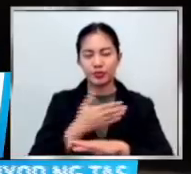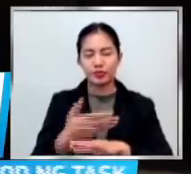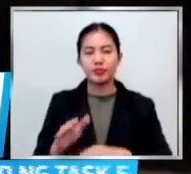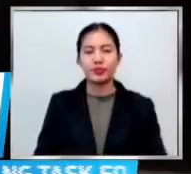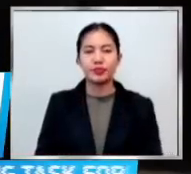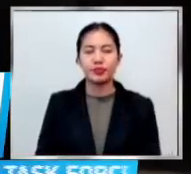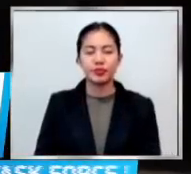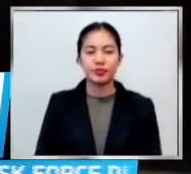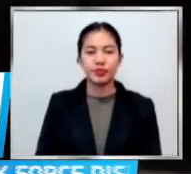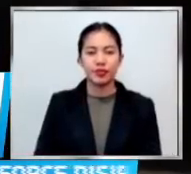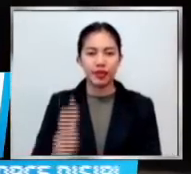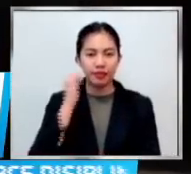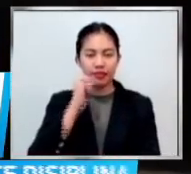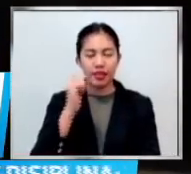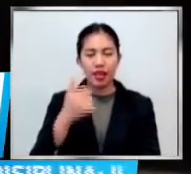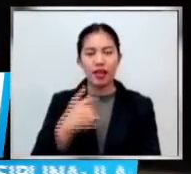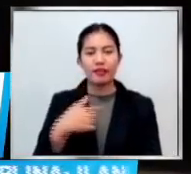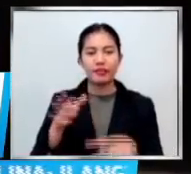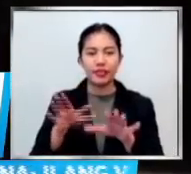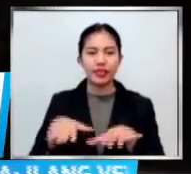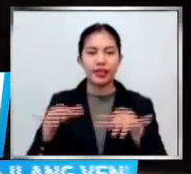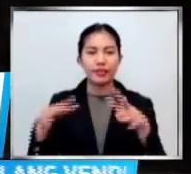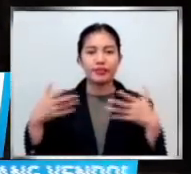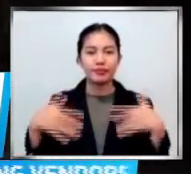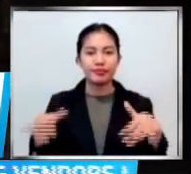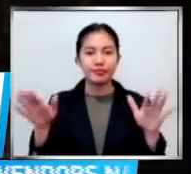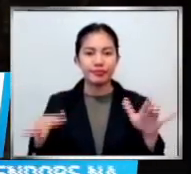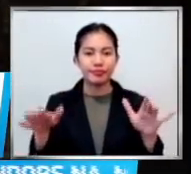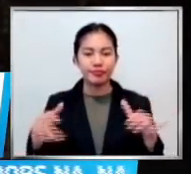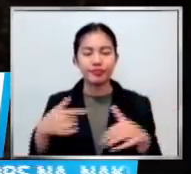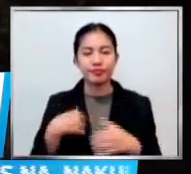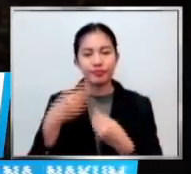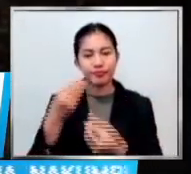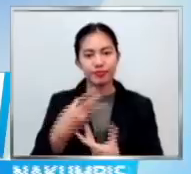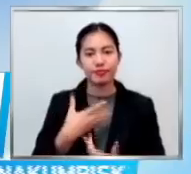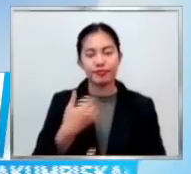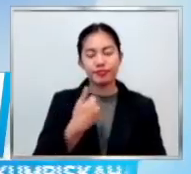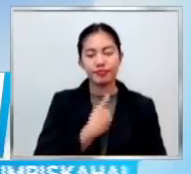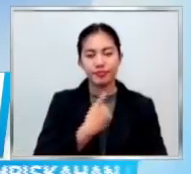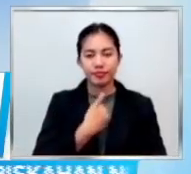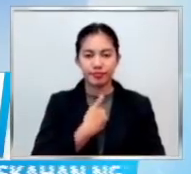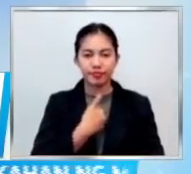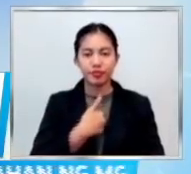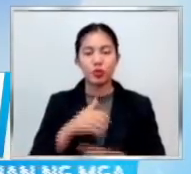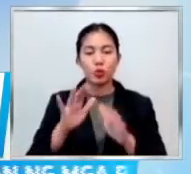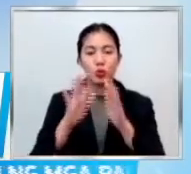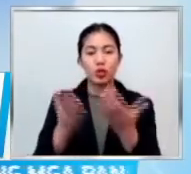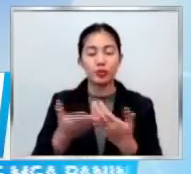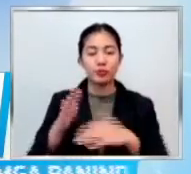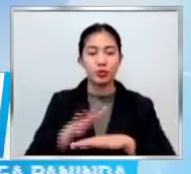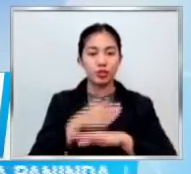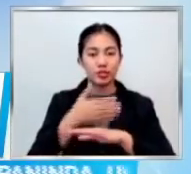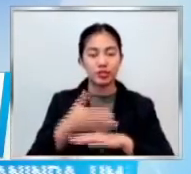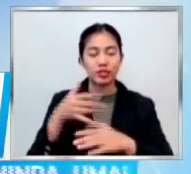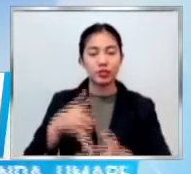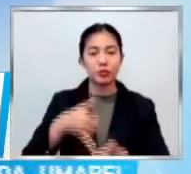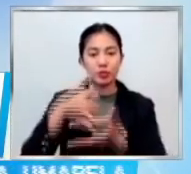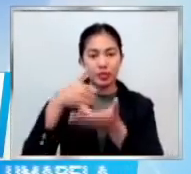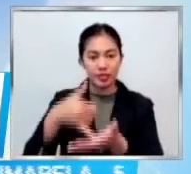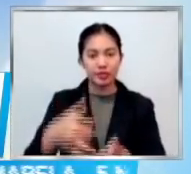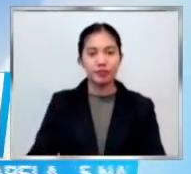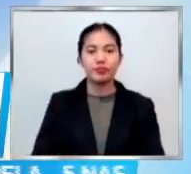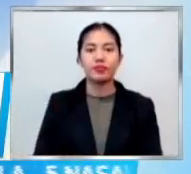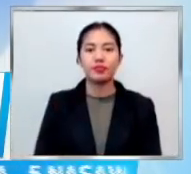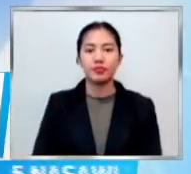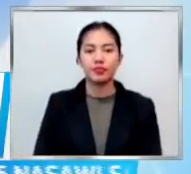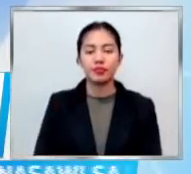Every time you do, I tell myself. Ayon sa World Music Awards, nanguna ang Yours sa worldwide iTunes song charts